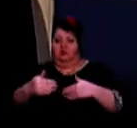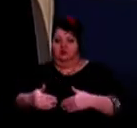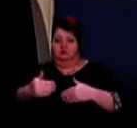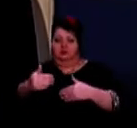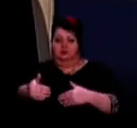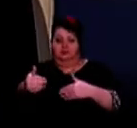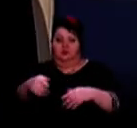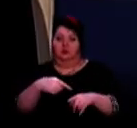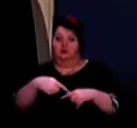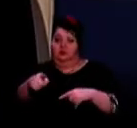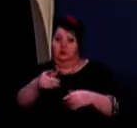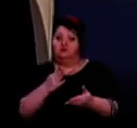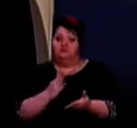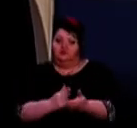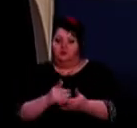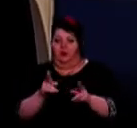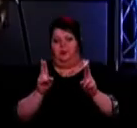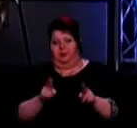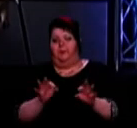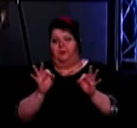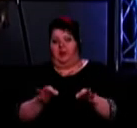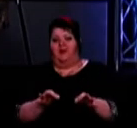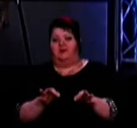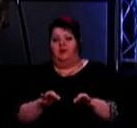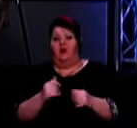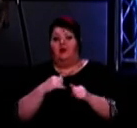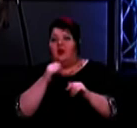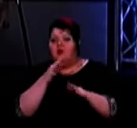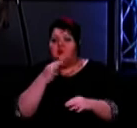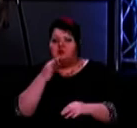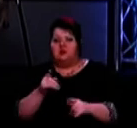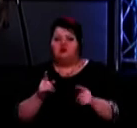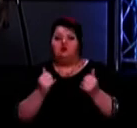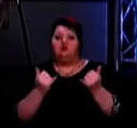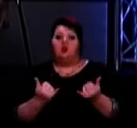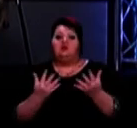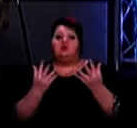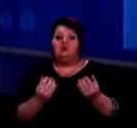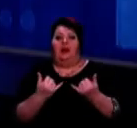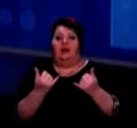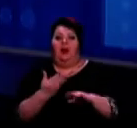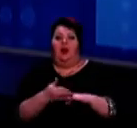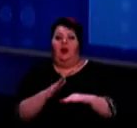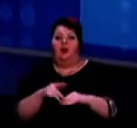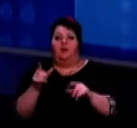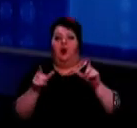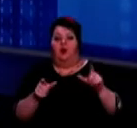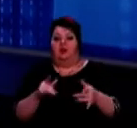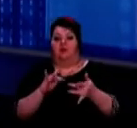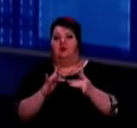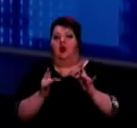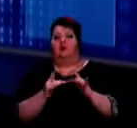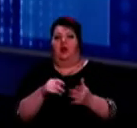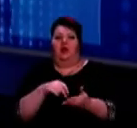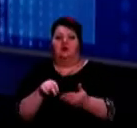кількість відвідувачів. І це, на мою думку, досить правильно. Тому я не можу сказати, що на сьогоднішній день для полтавців онлайн-закупи,